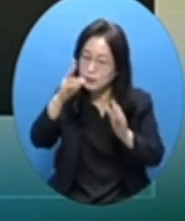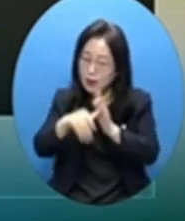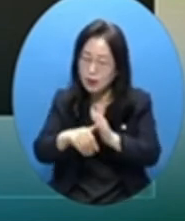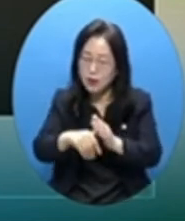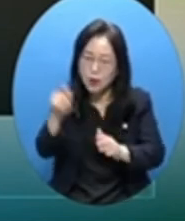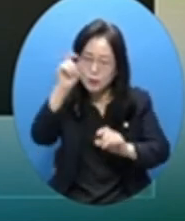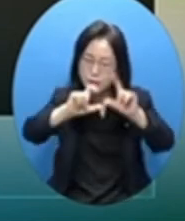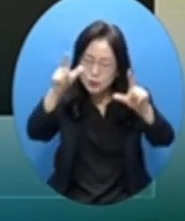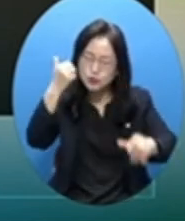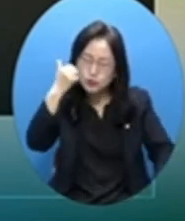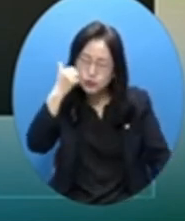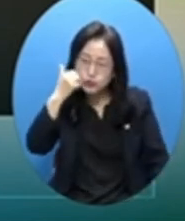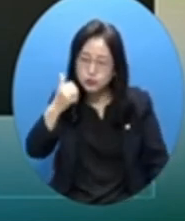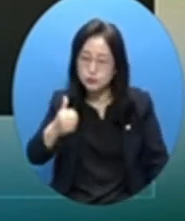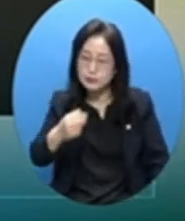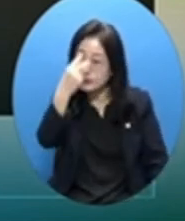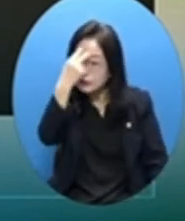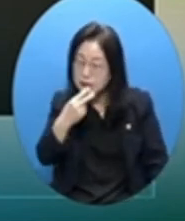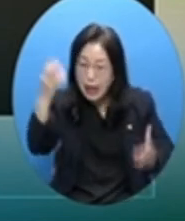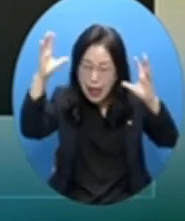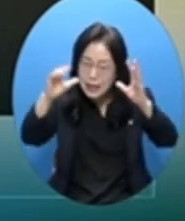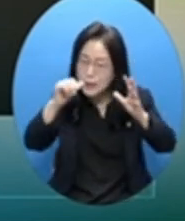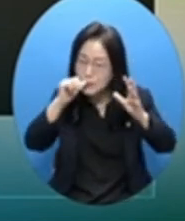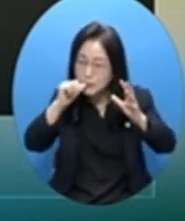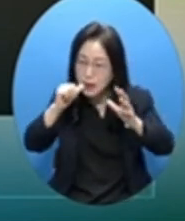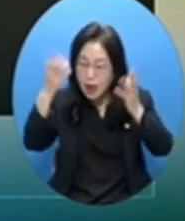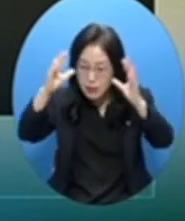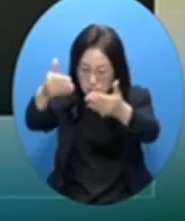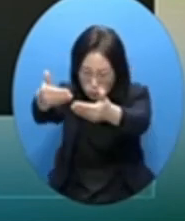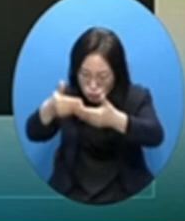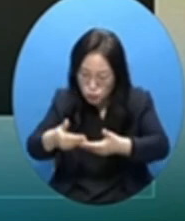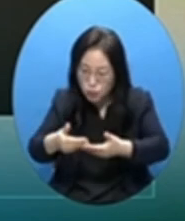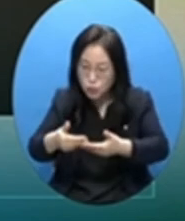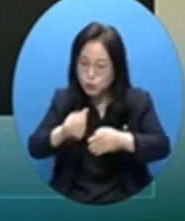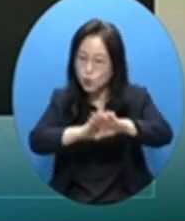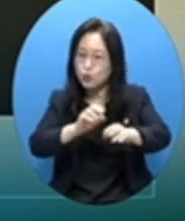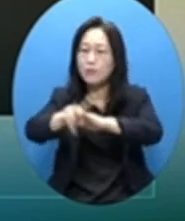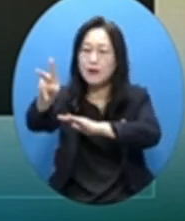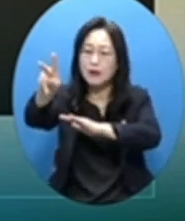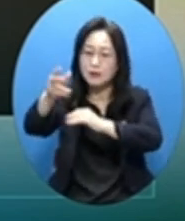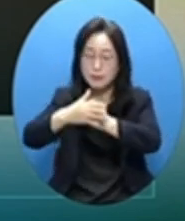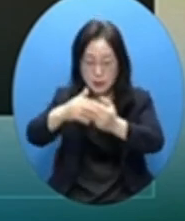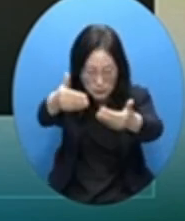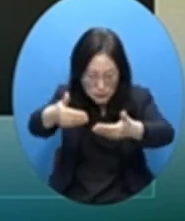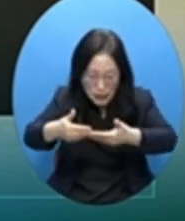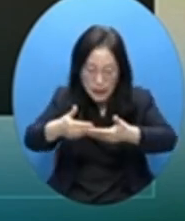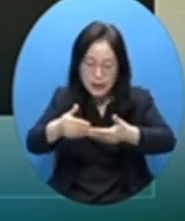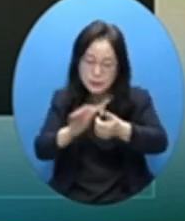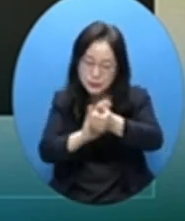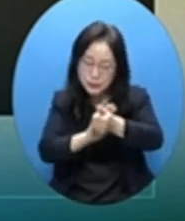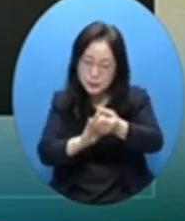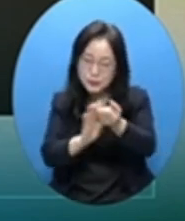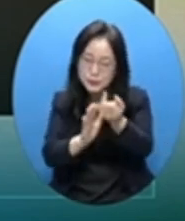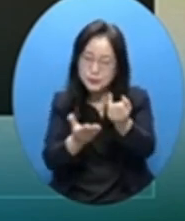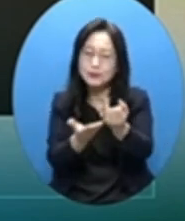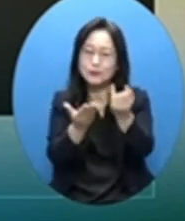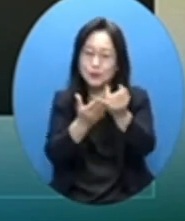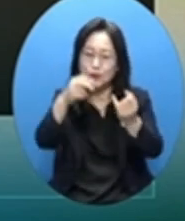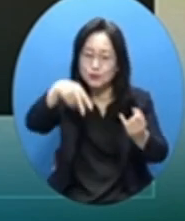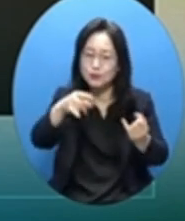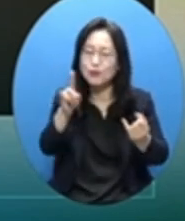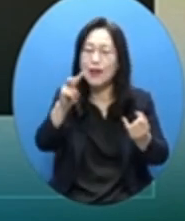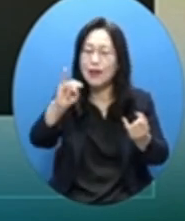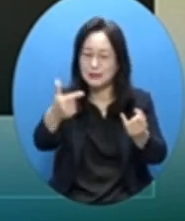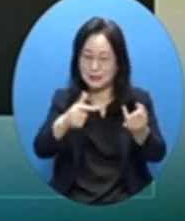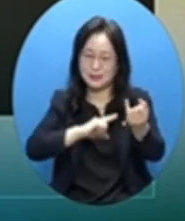시각장애가 있는 아이를 집 앞에 놓고 갔습니다 그래서 그 아이를 이방하고 이름을 유예은이라고지었습니다 어머니